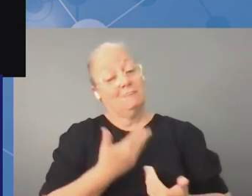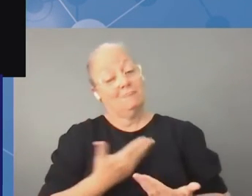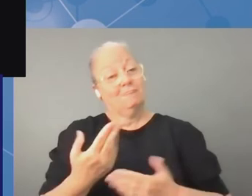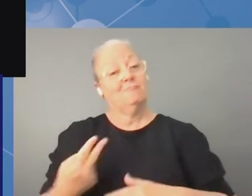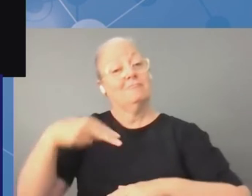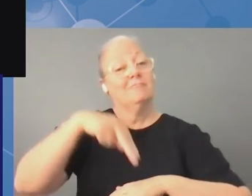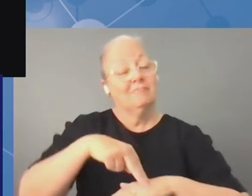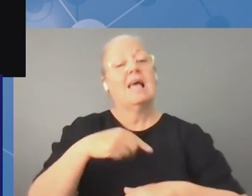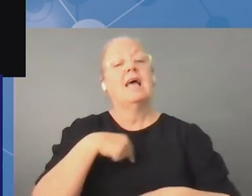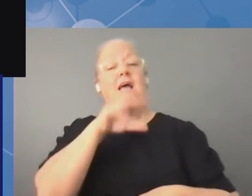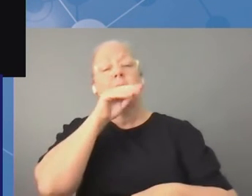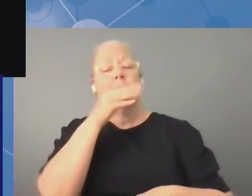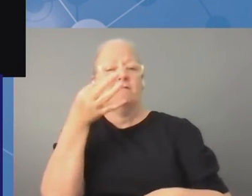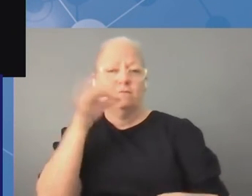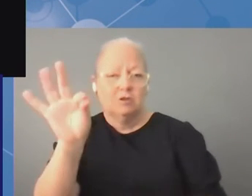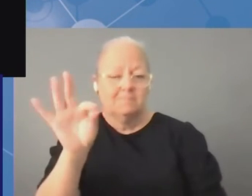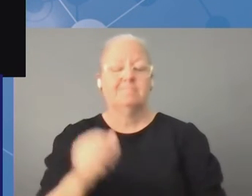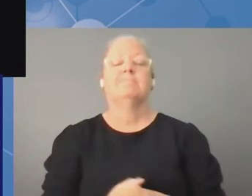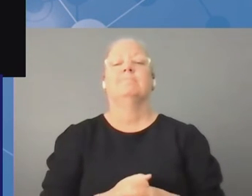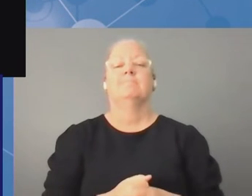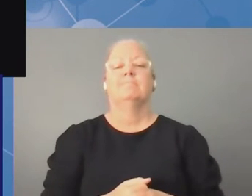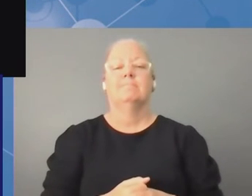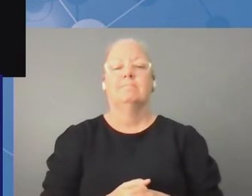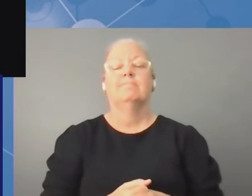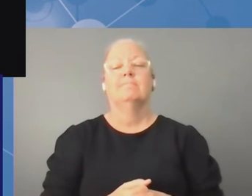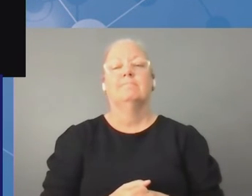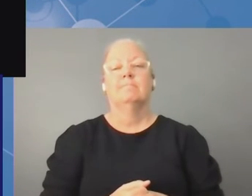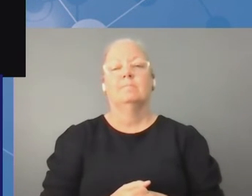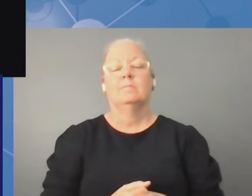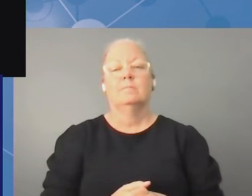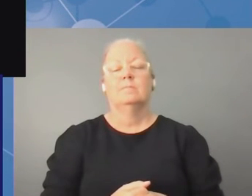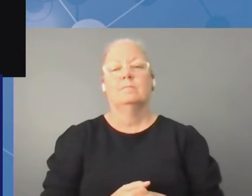Огромное спасибо за микрофон. Я буду говорить по-французски.